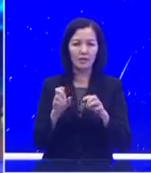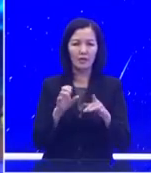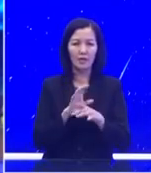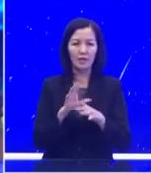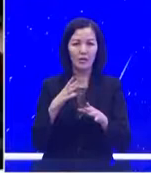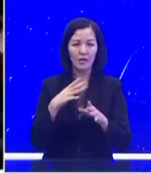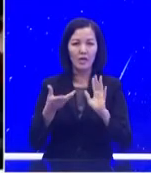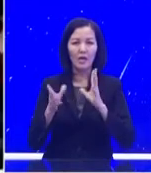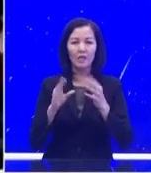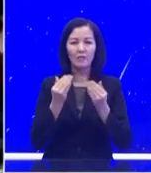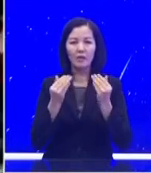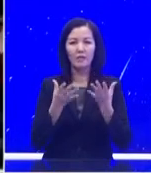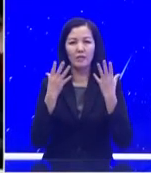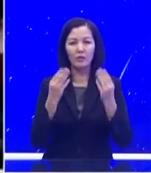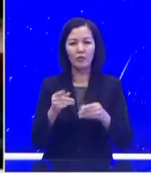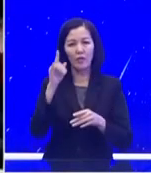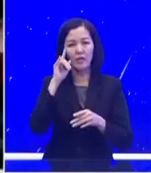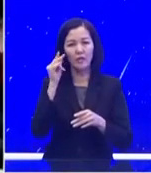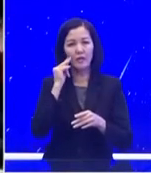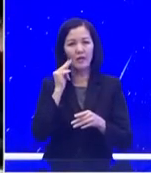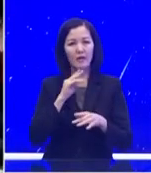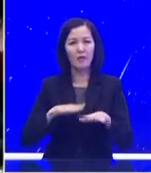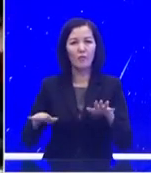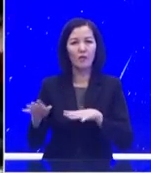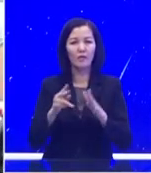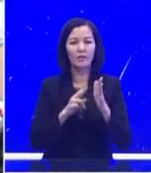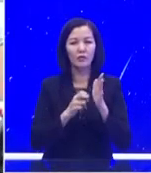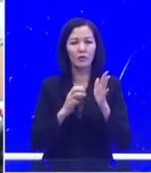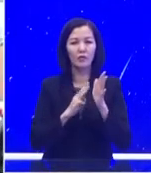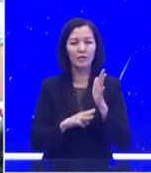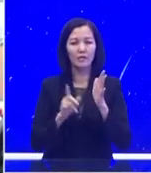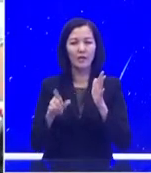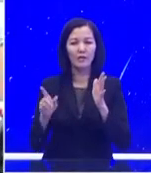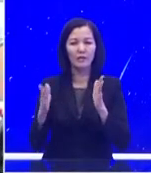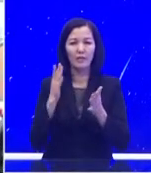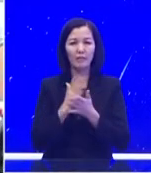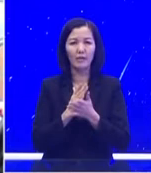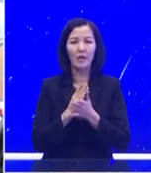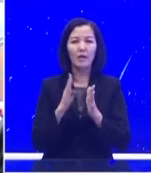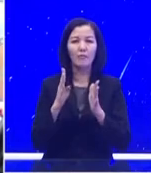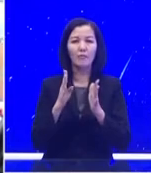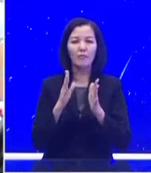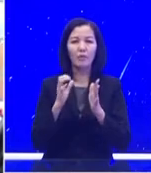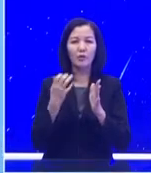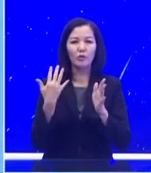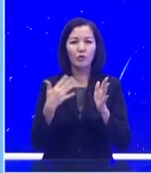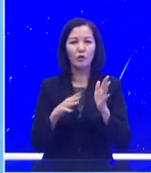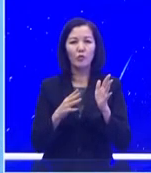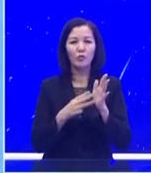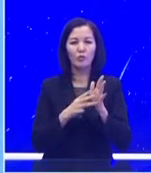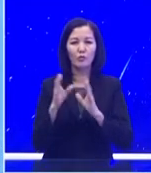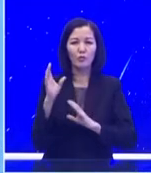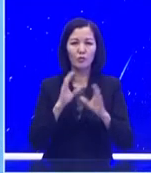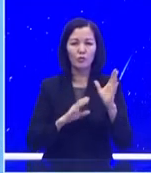жіберілген. Жалпы қазіргі таңда Қытай Халық Республикасы аумағында еліміздің 780 азаматы жүр. Оның 559